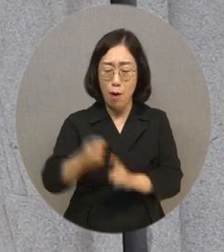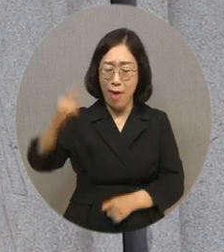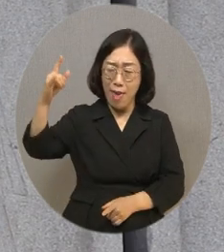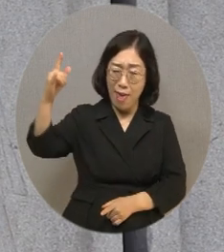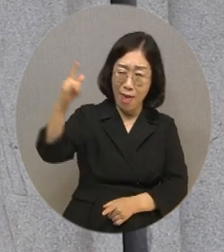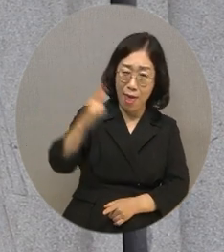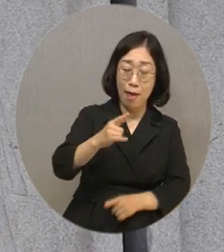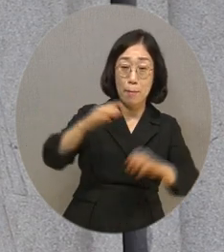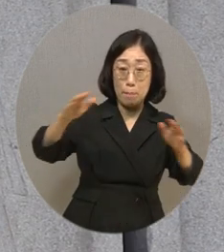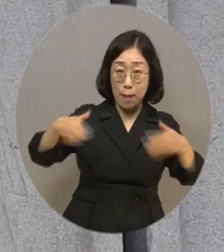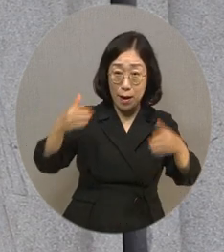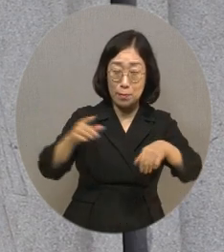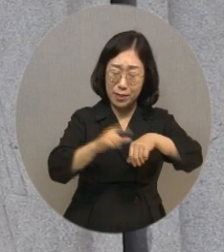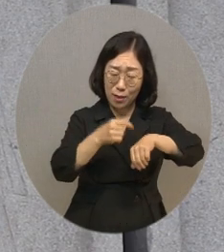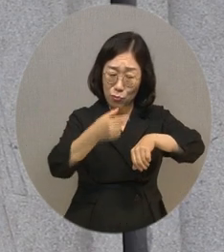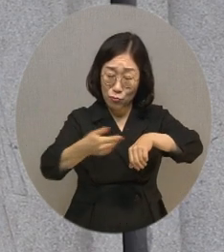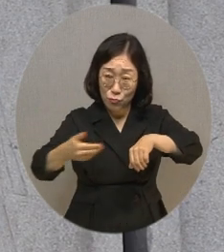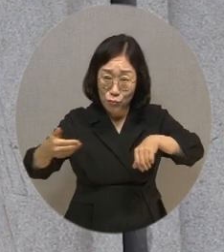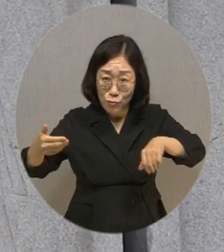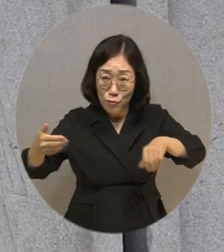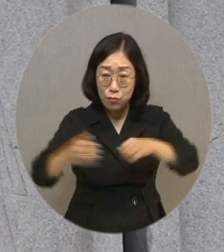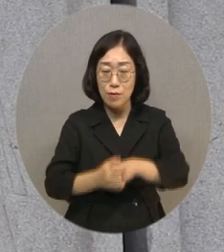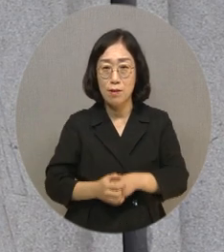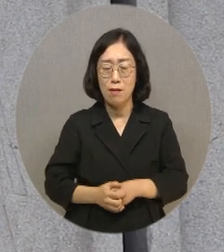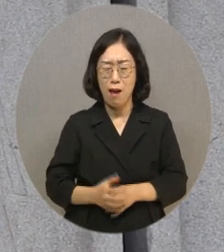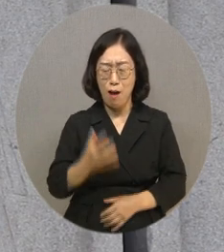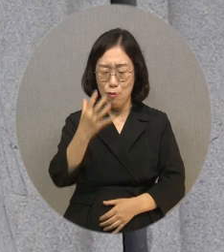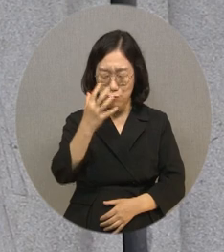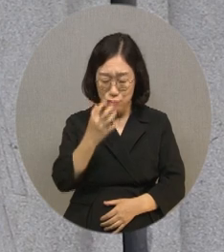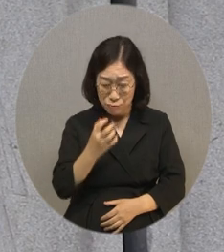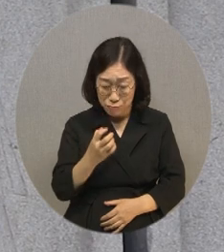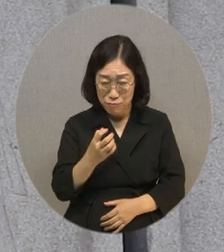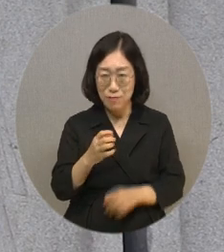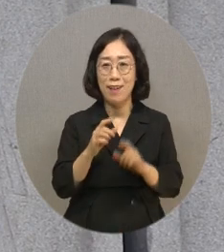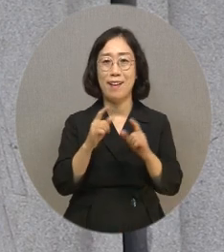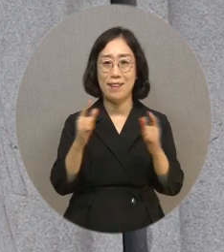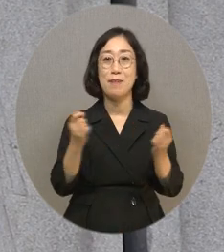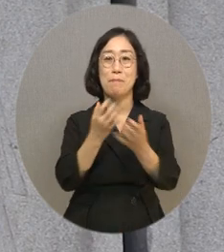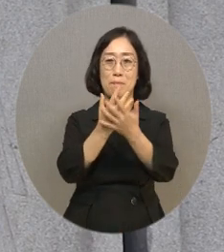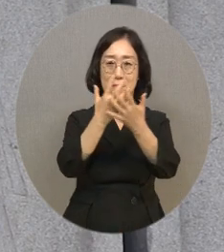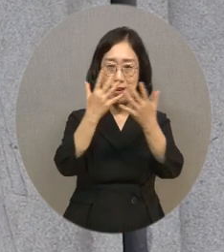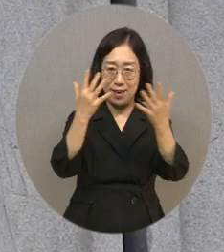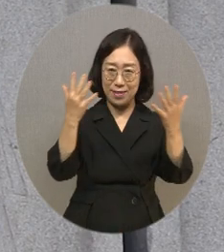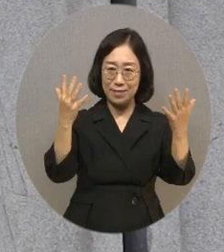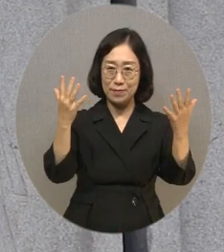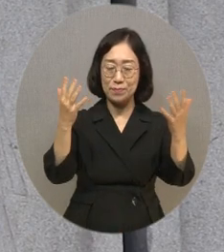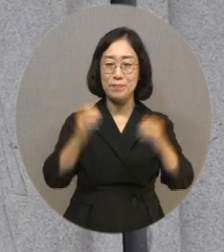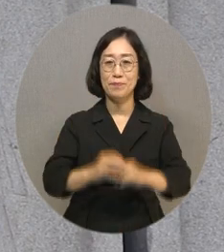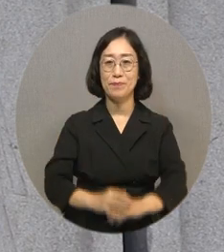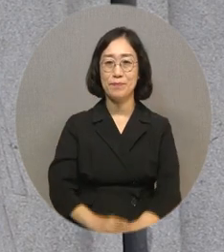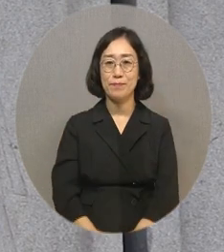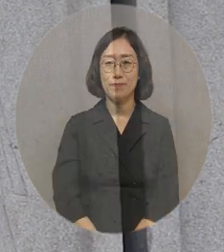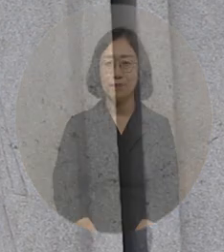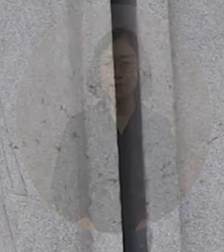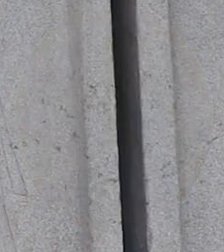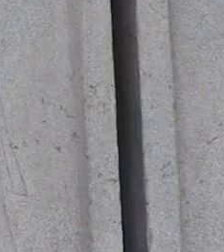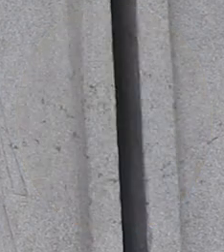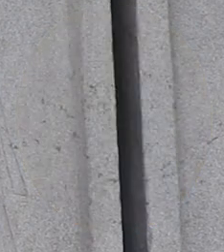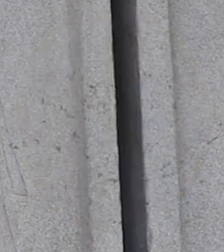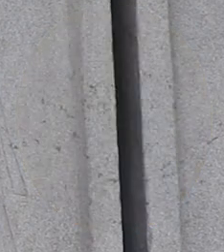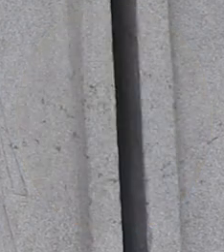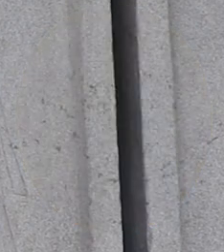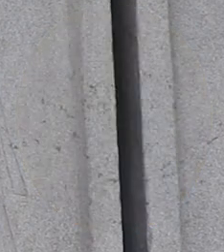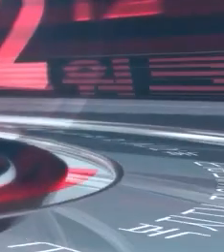해치며 걸어온 시간이 색 빛은 아닐 것입니다 복지 tv 뉴스 이영입니다